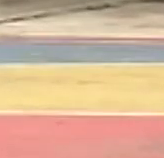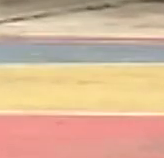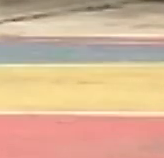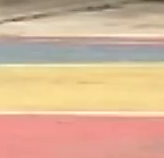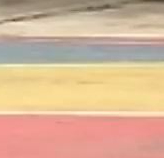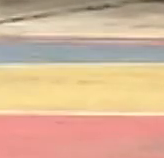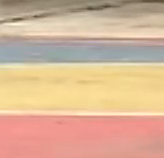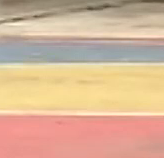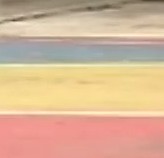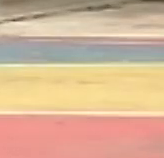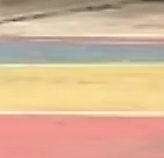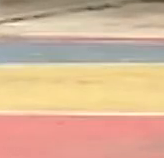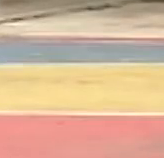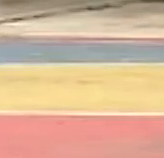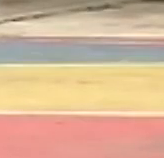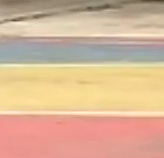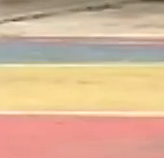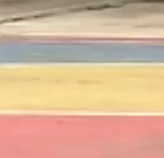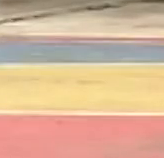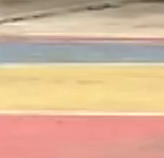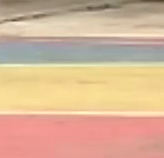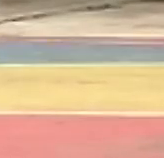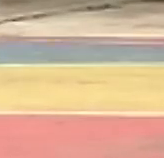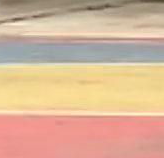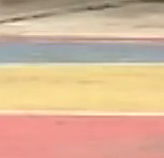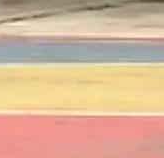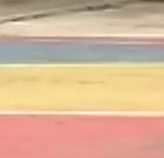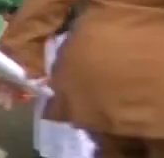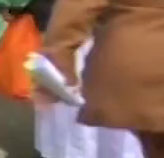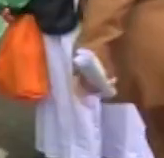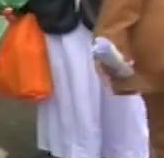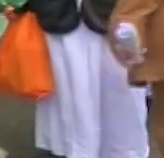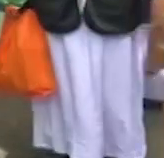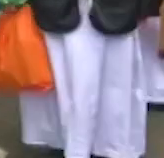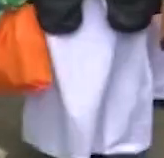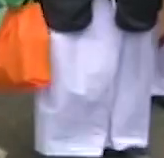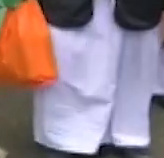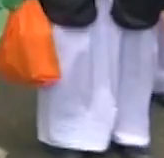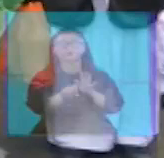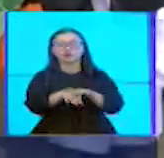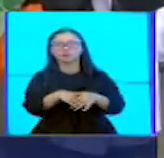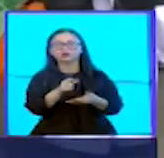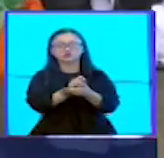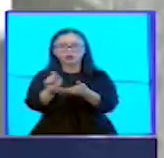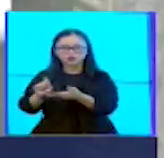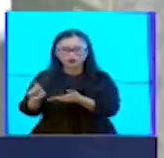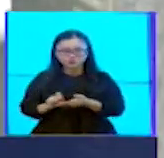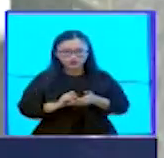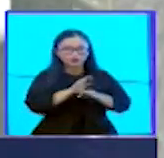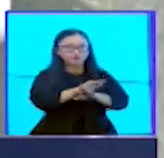Selatan ini sudah menjalankan sekolah tetap muka terbatas untuk siswa-siswi yang hari ini akan menjalani